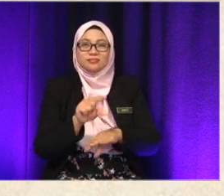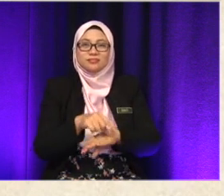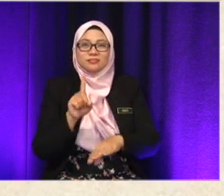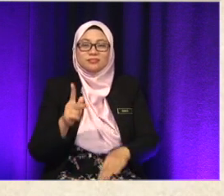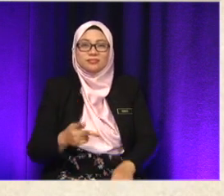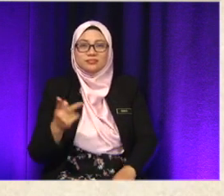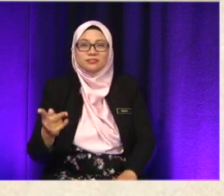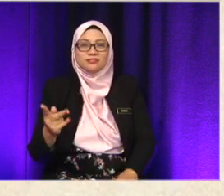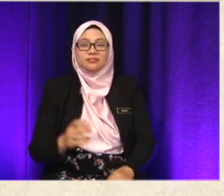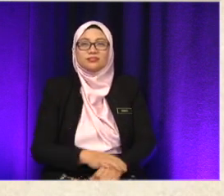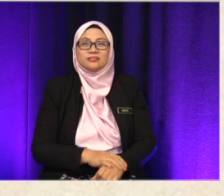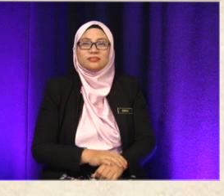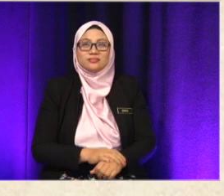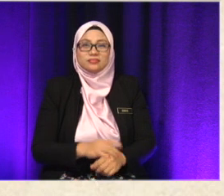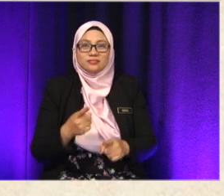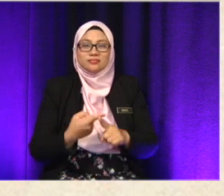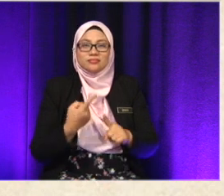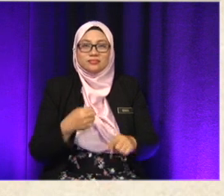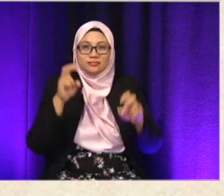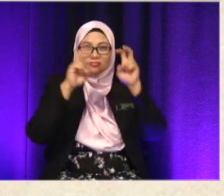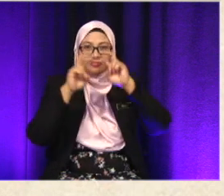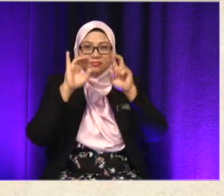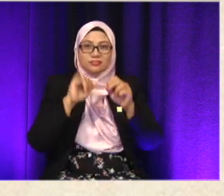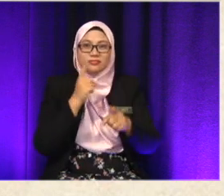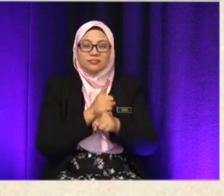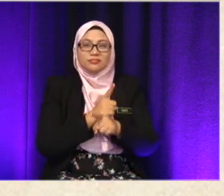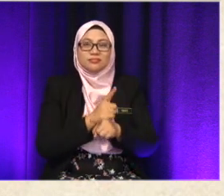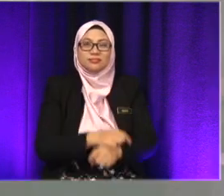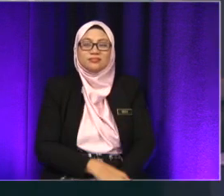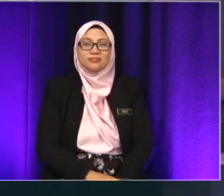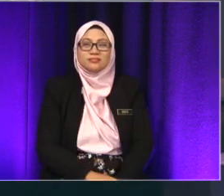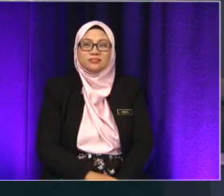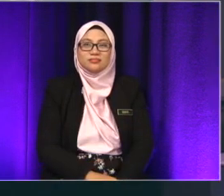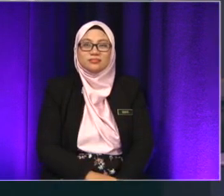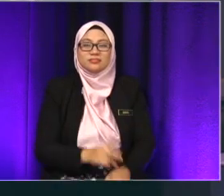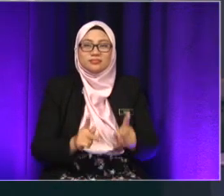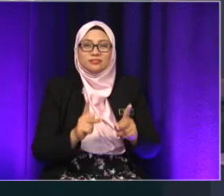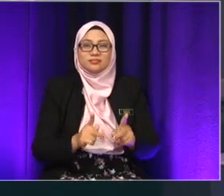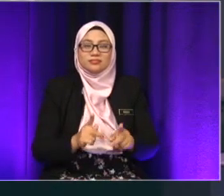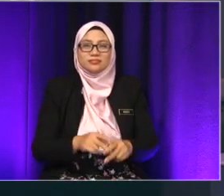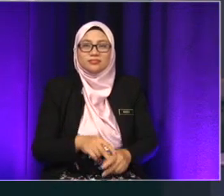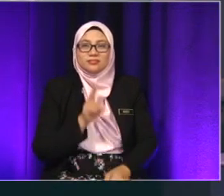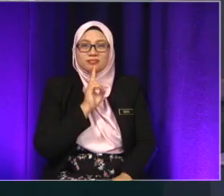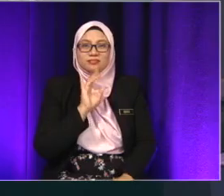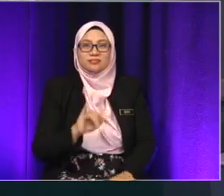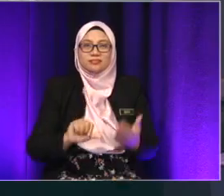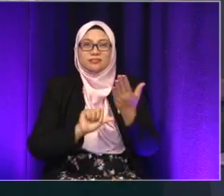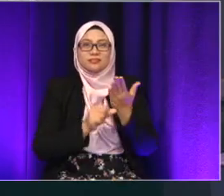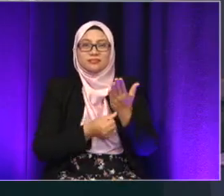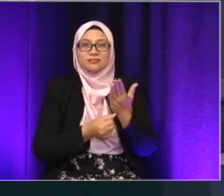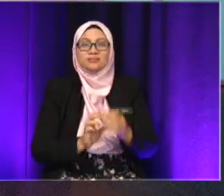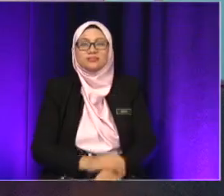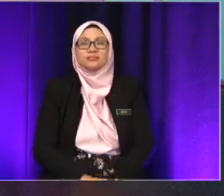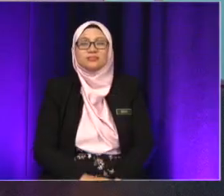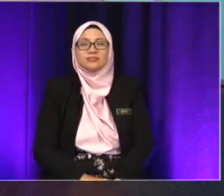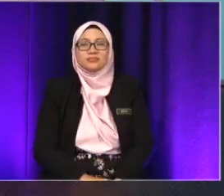yang betul. Itu aja. Jadi maknanya setakat ni kita yang sebab dia kata sistem hidrolik yang asas Okey, alright. Okey